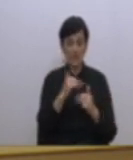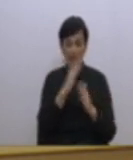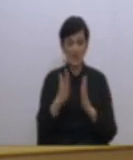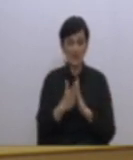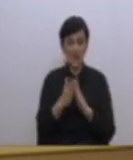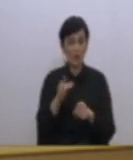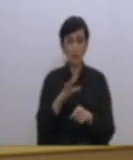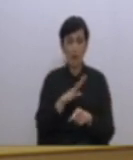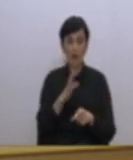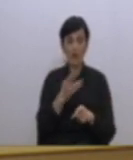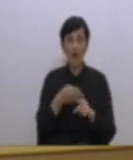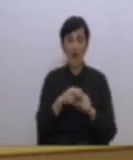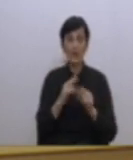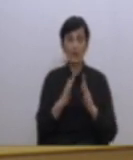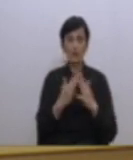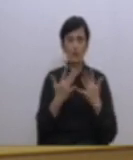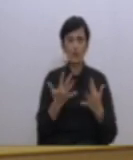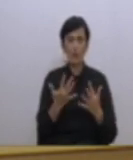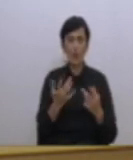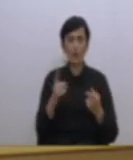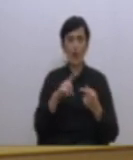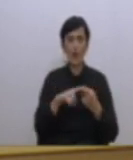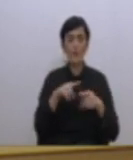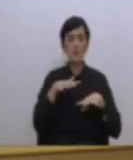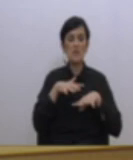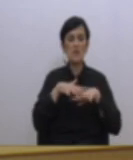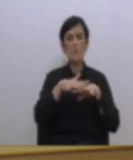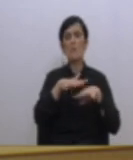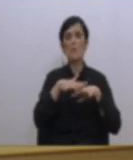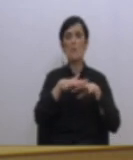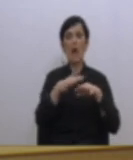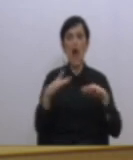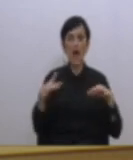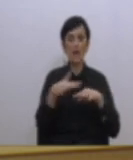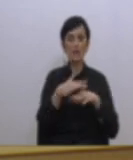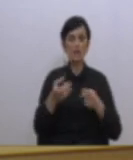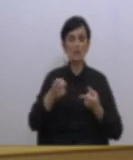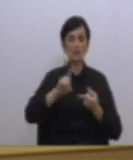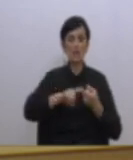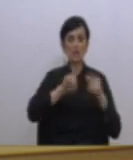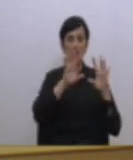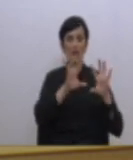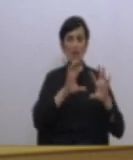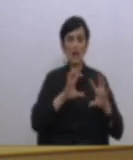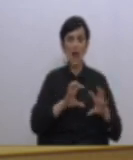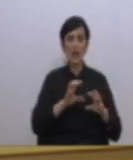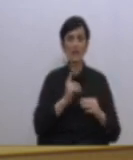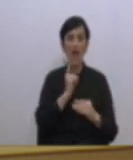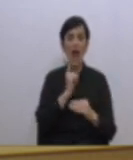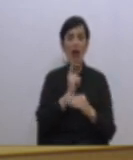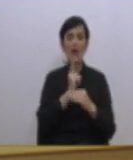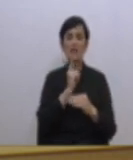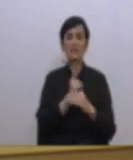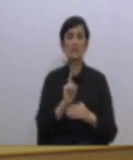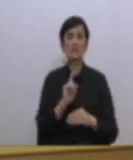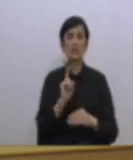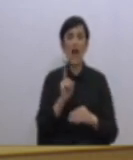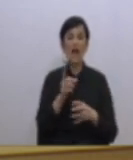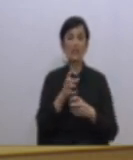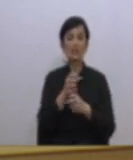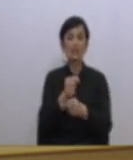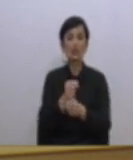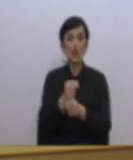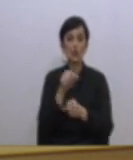იყო და ეს ეხება კიდევ შეკრებებისა და მანიფესტაციის შესახებ კანონს, აგძალვა კი არ არის. Აქ არის